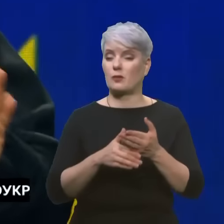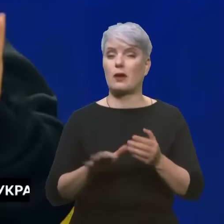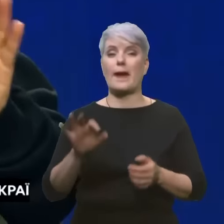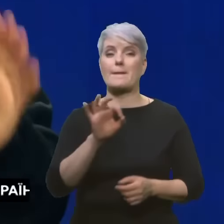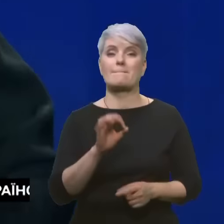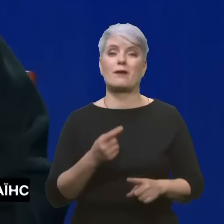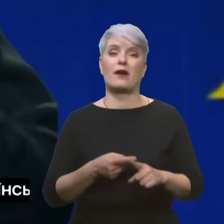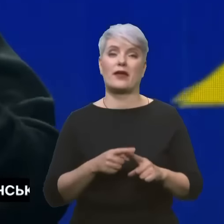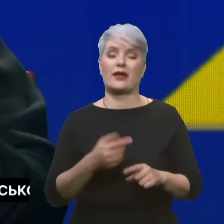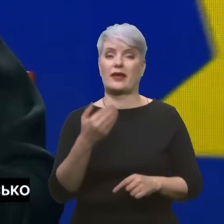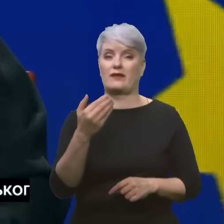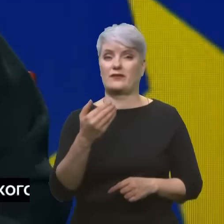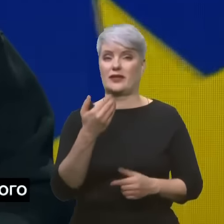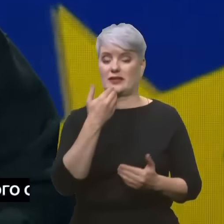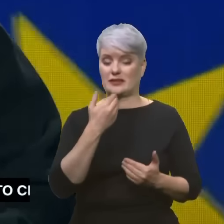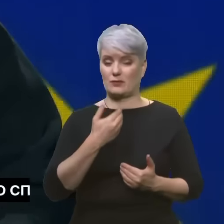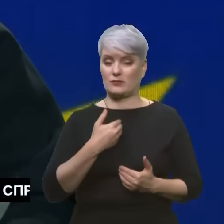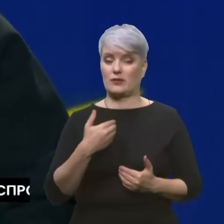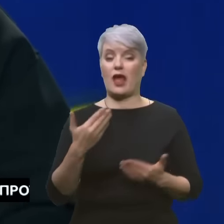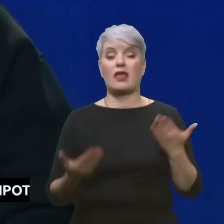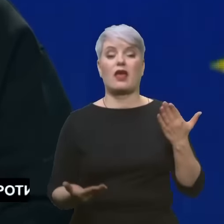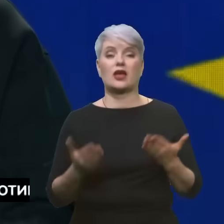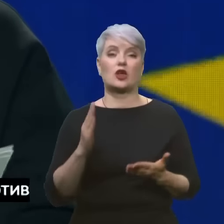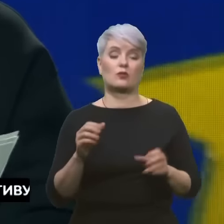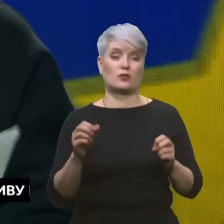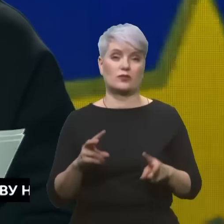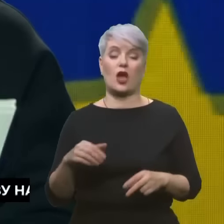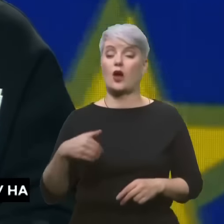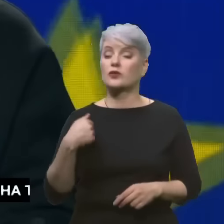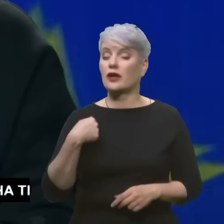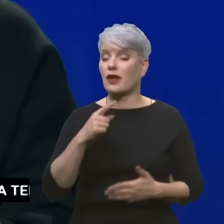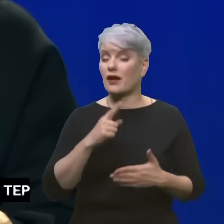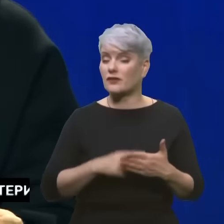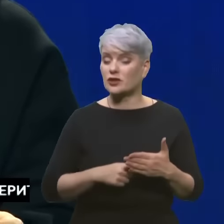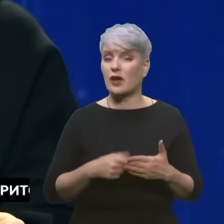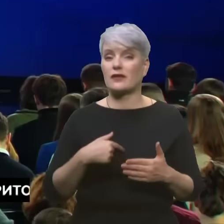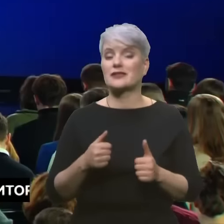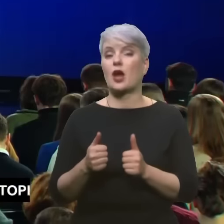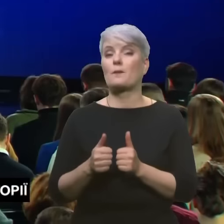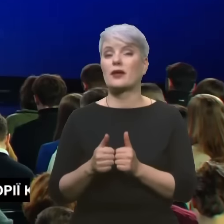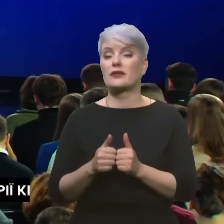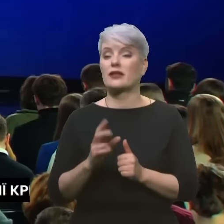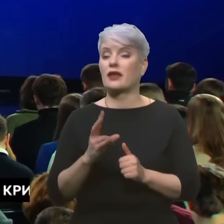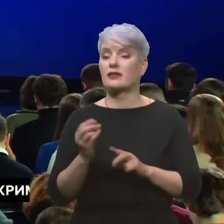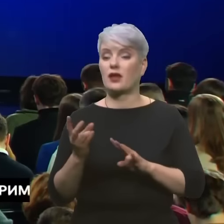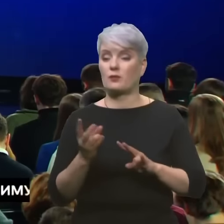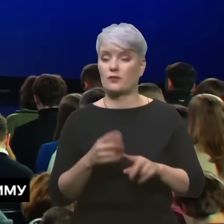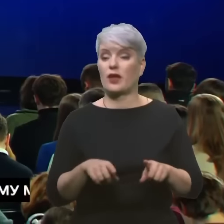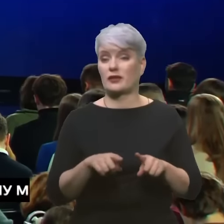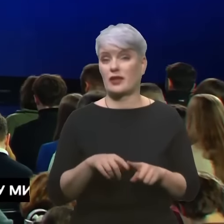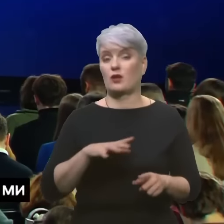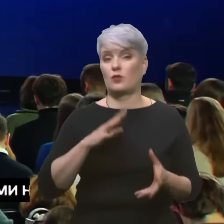якщо будуть якісь ризики. Хоча я вважаю ще раз, що нас партнери не підведуть. Принаймні, мені здається, такий був результат нашого